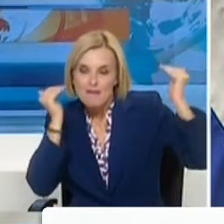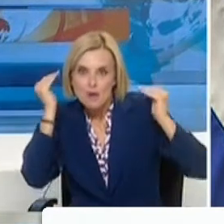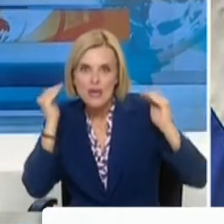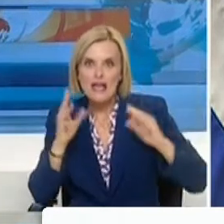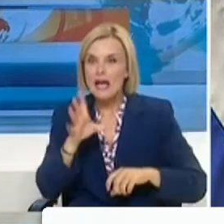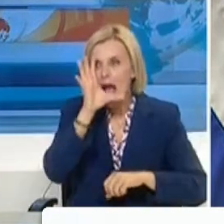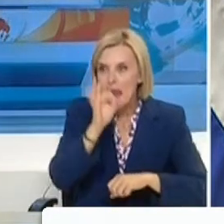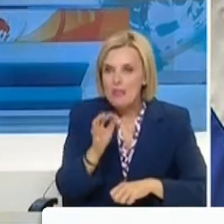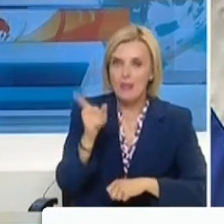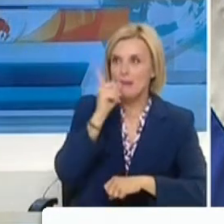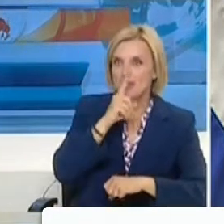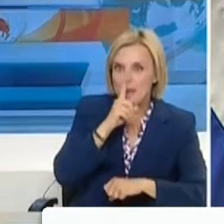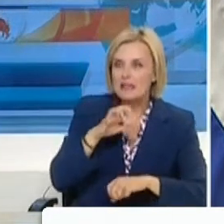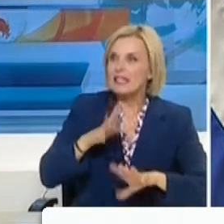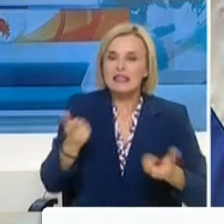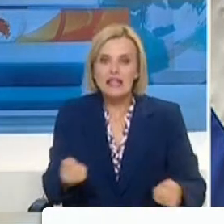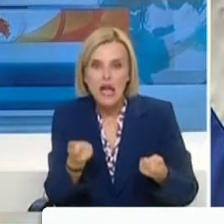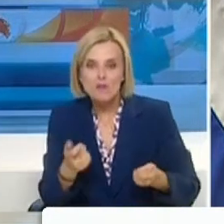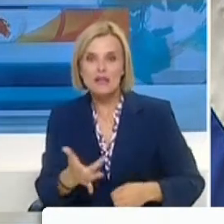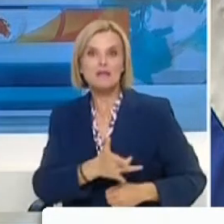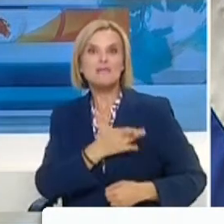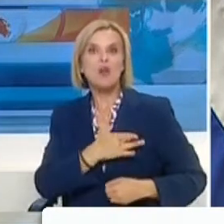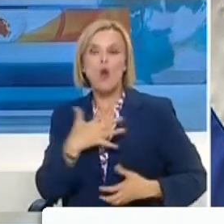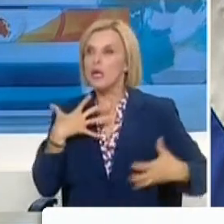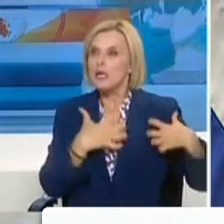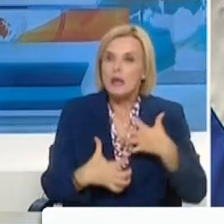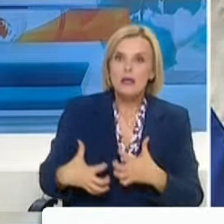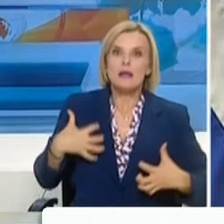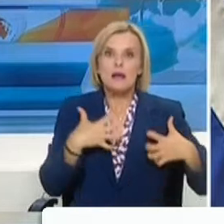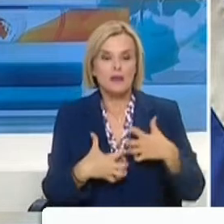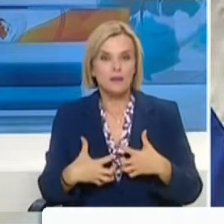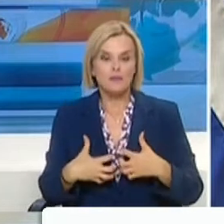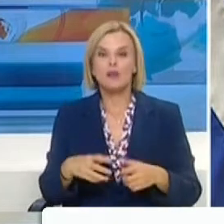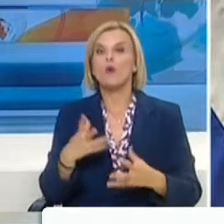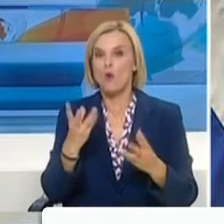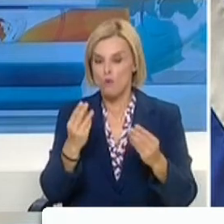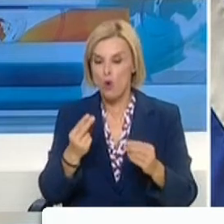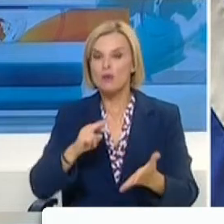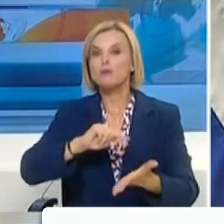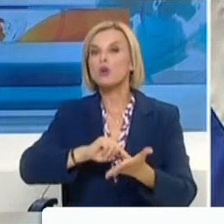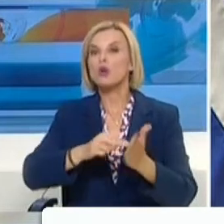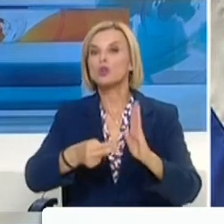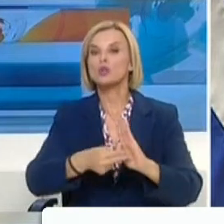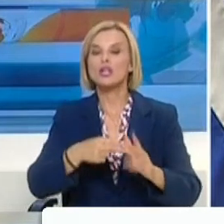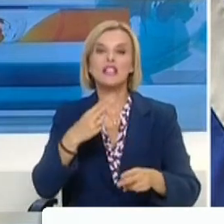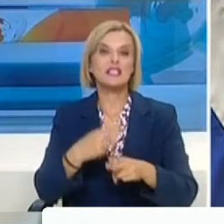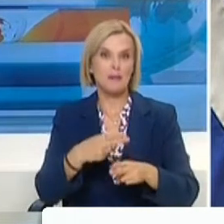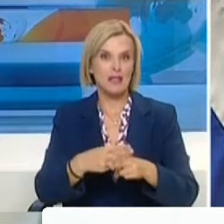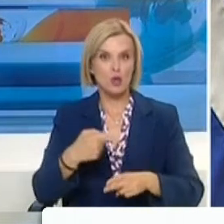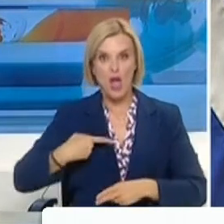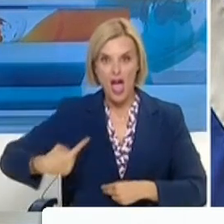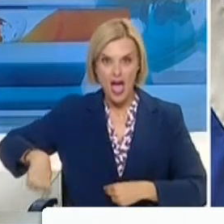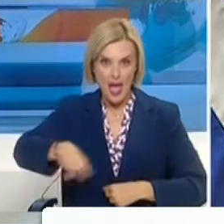ψυχολογική αναστάτωση που έχει προκαλέσει όλους μας. Είναι σημαντικό, όσο ο ιός συμπεριφέρεται με τον ίδιο τρόπο, εμείς να τον κρατούμε σε